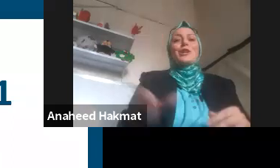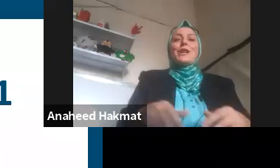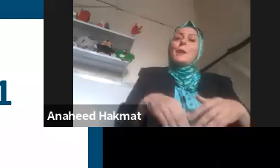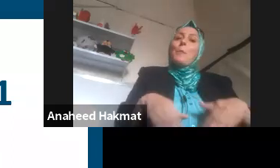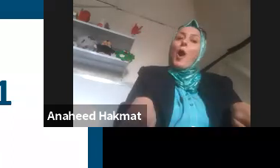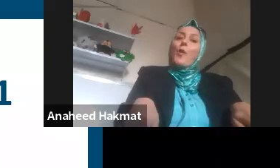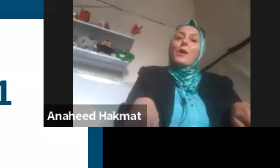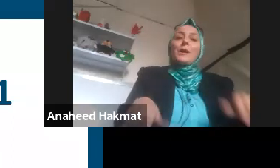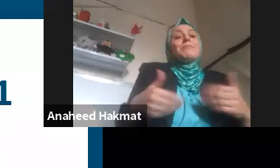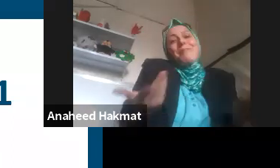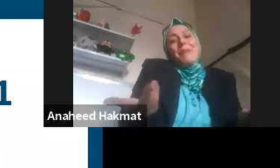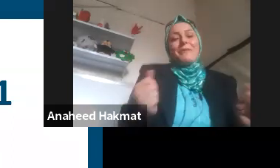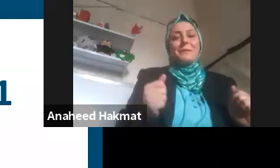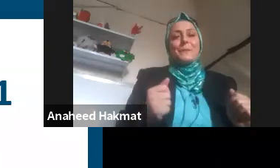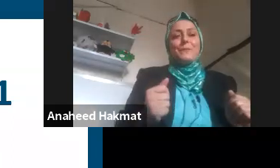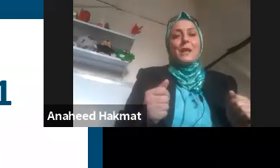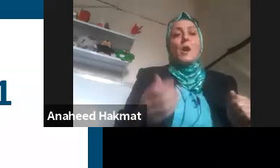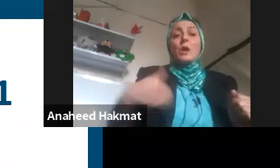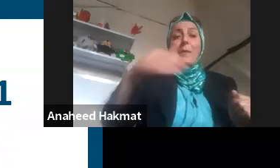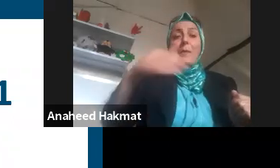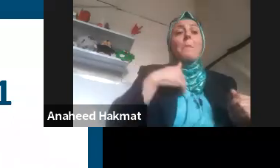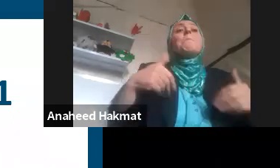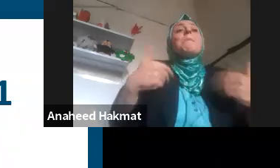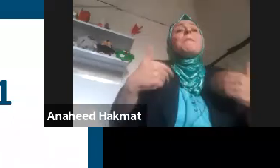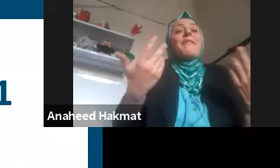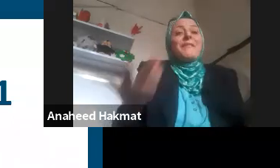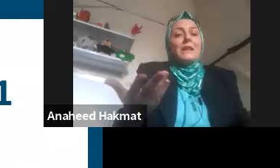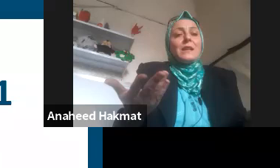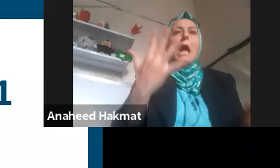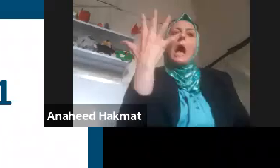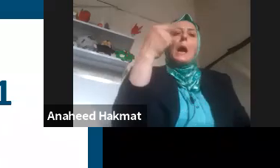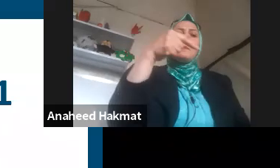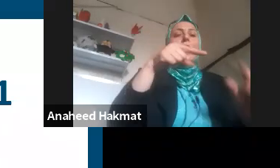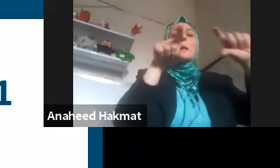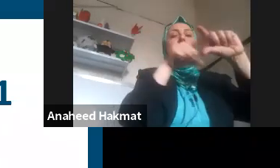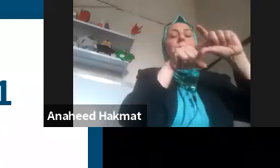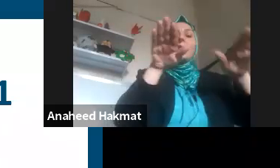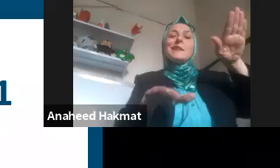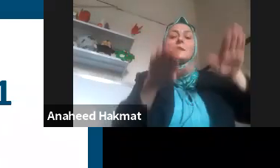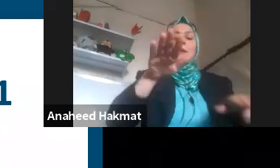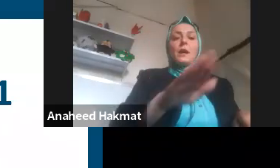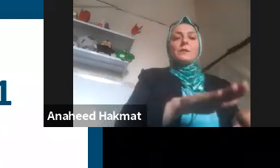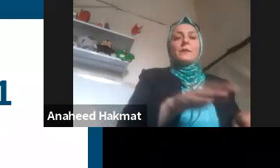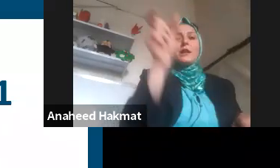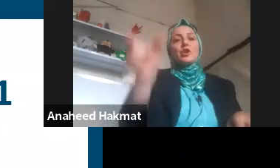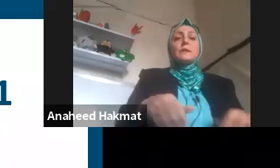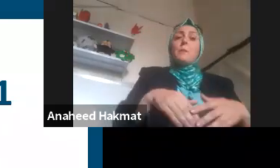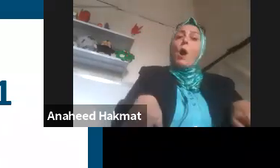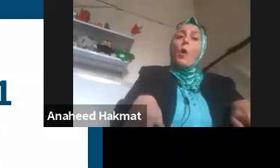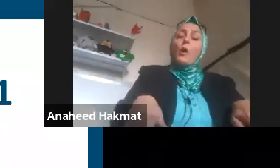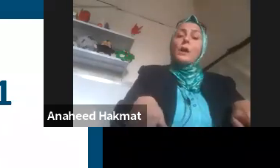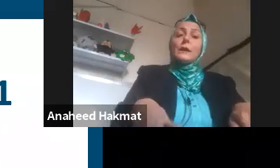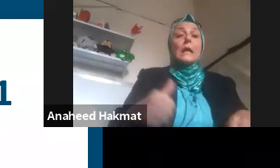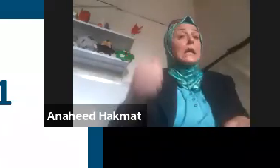عندنا تقريباً 15% هي نسبة الأولاد ذوي الإعاقة يلي هن